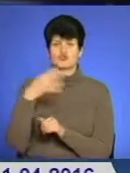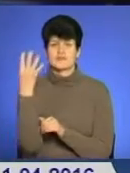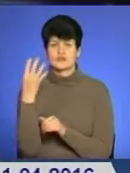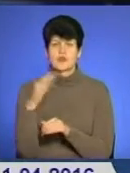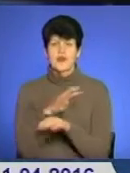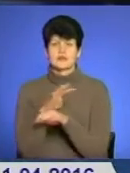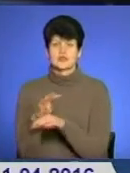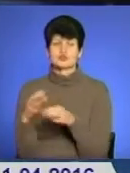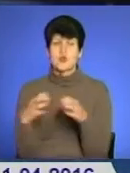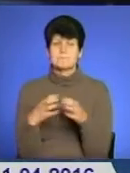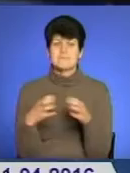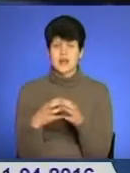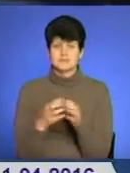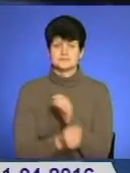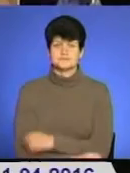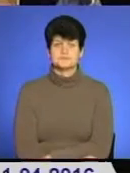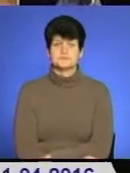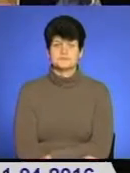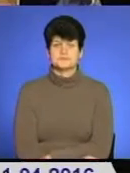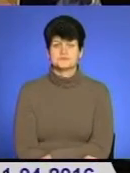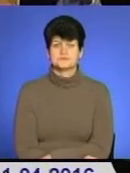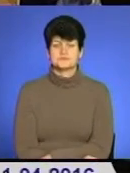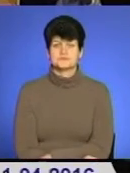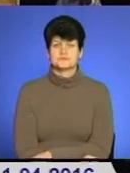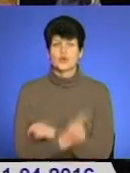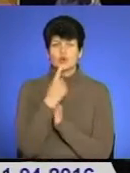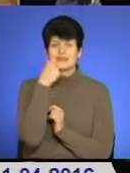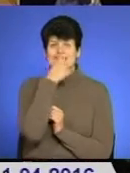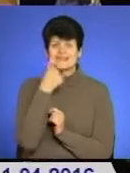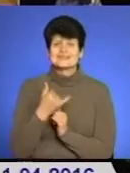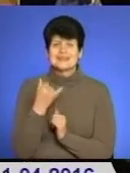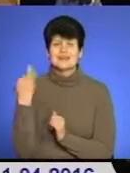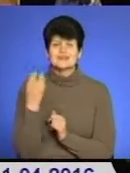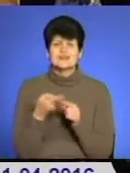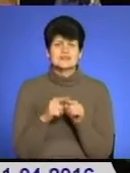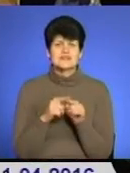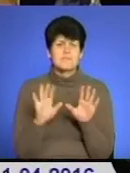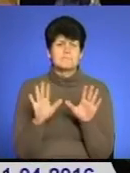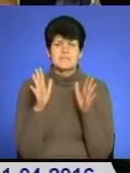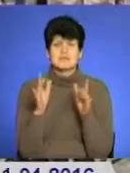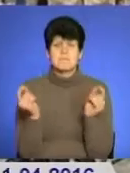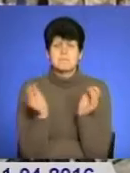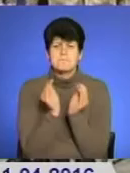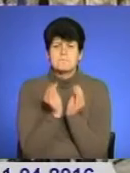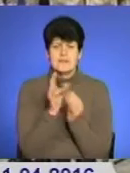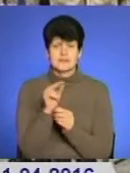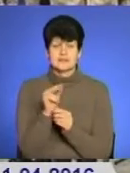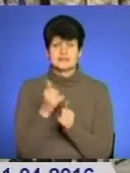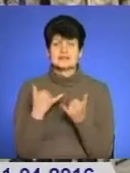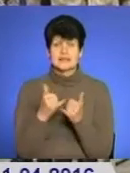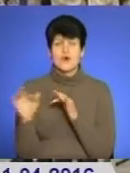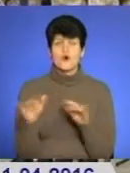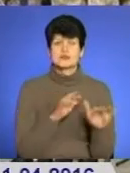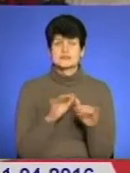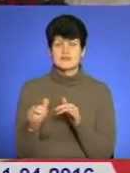бригади, розповідають наші кореспонденти. Один рік для історії – це коротка мить, маленька дата. Для оркестрантів